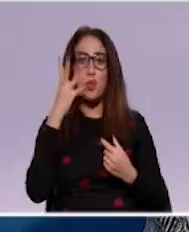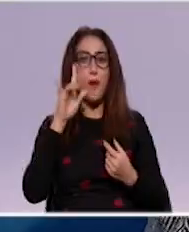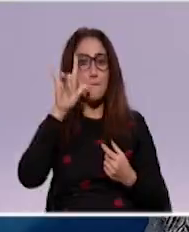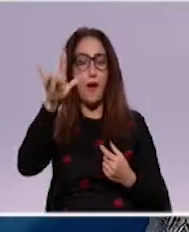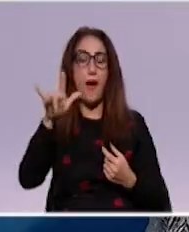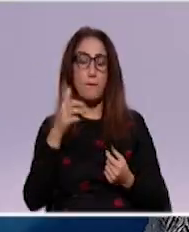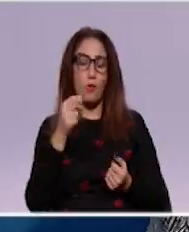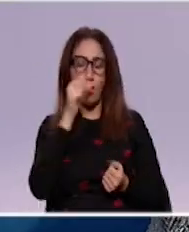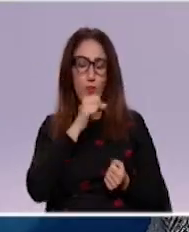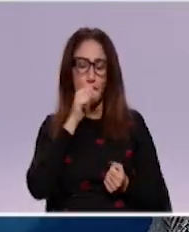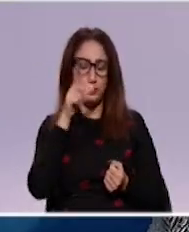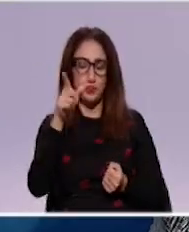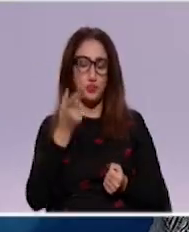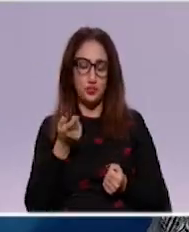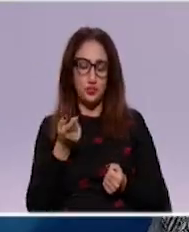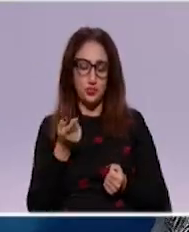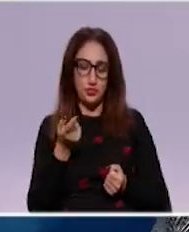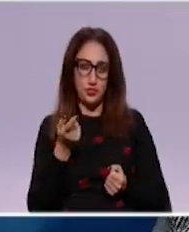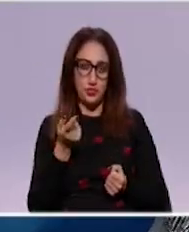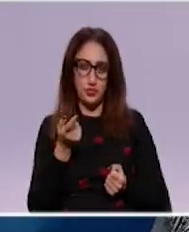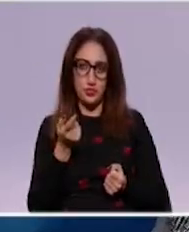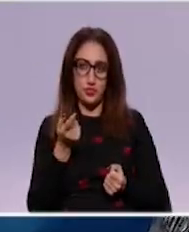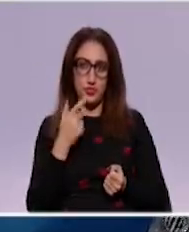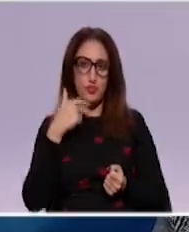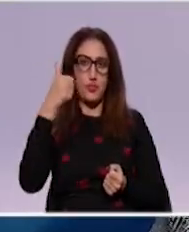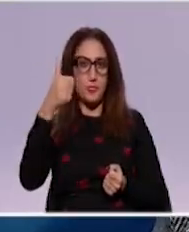رايي، وده حاجة تحسب له